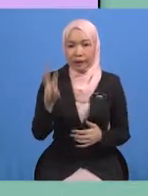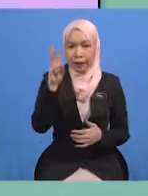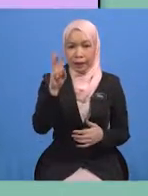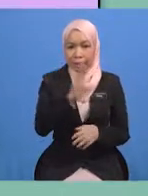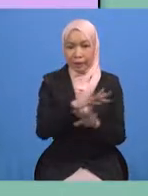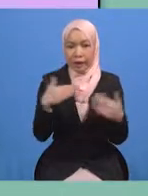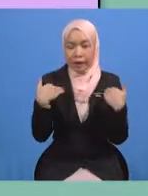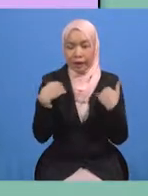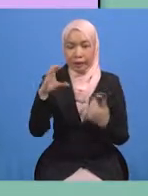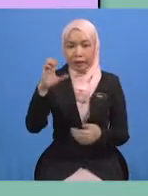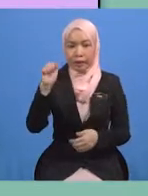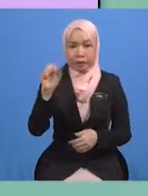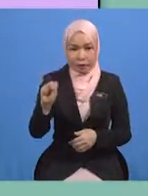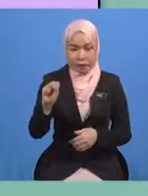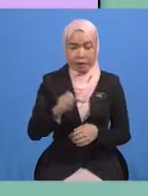cas.